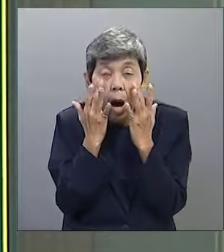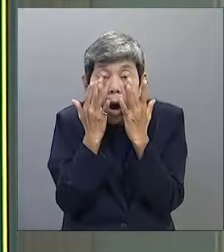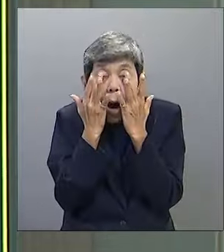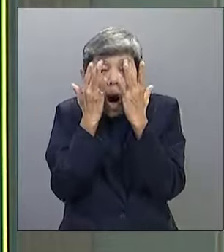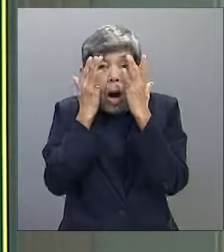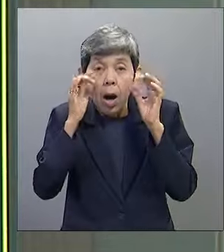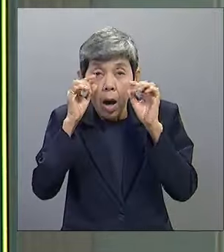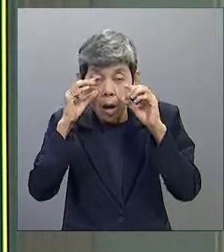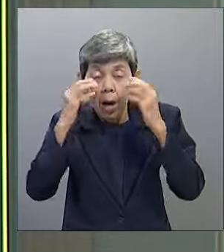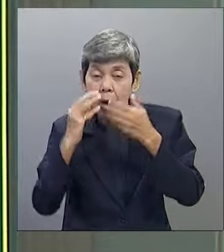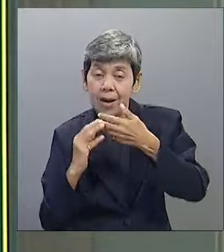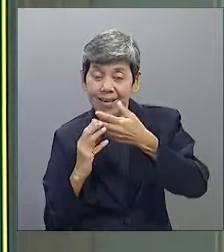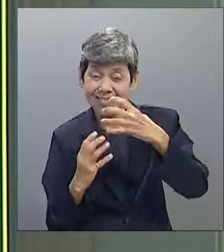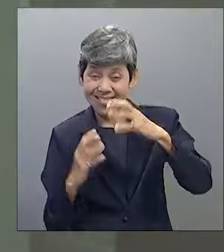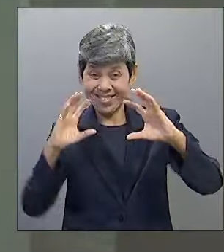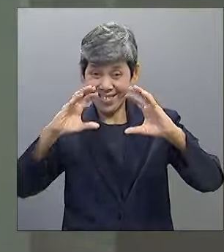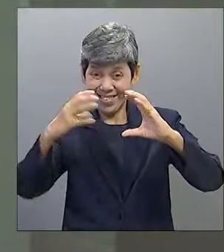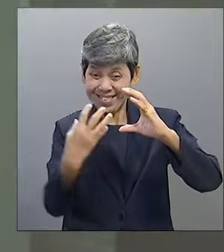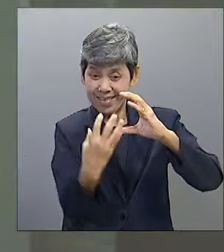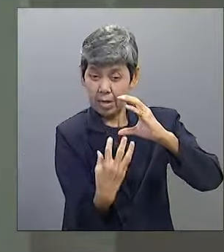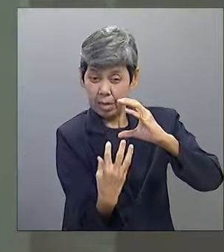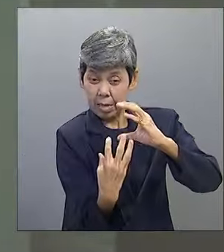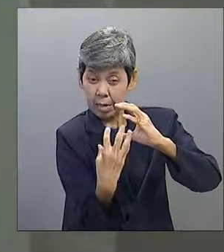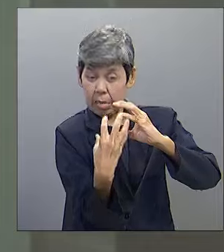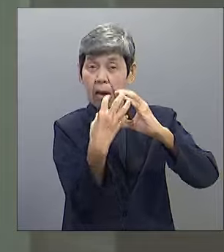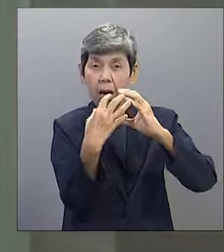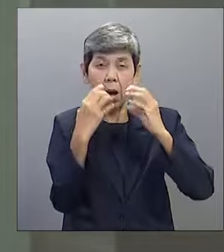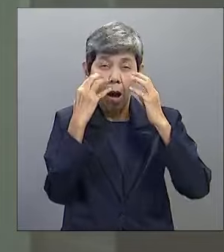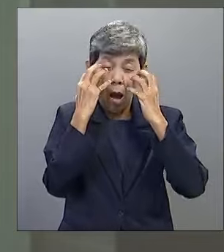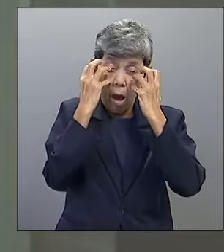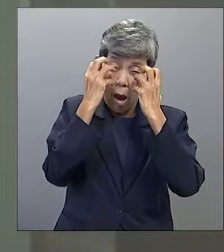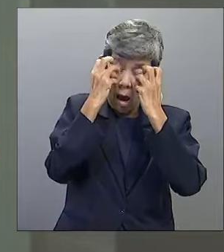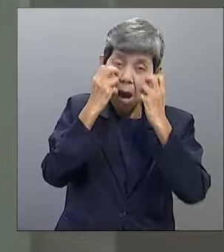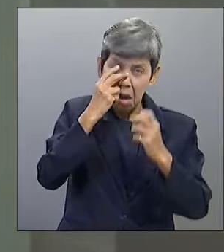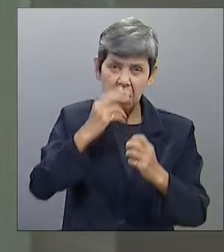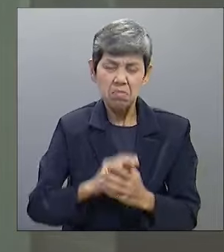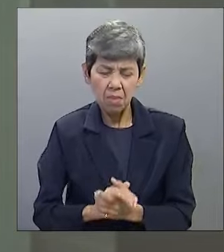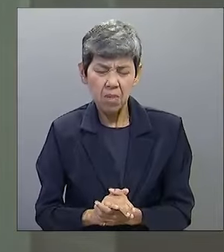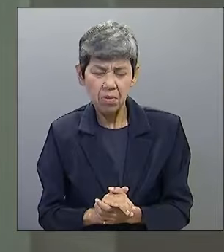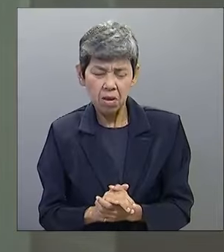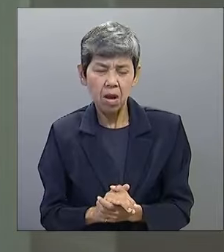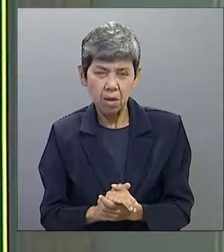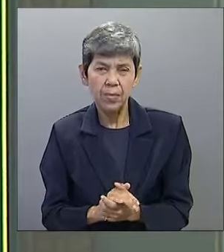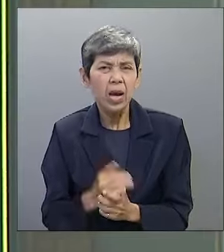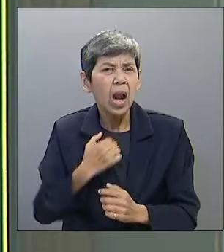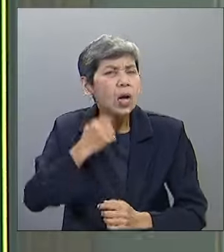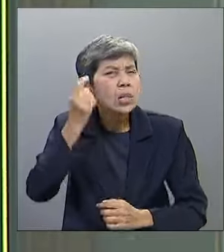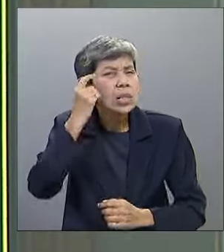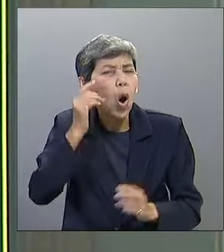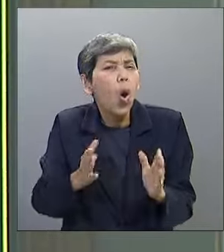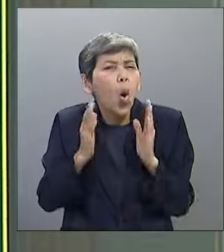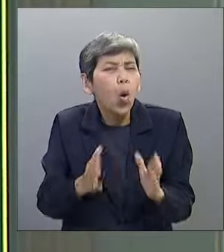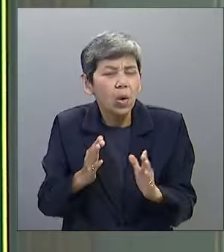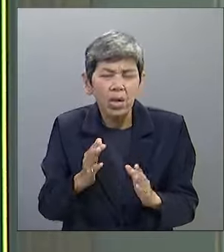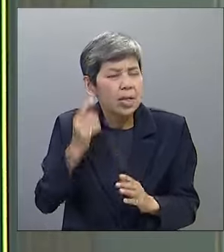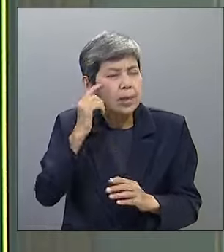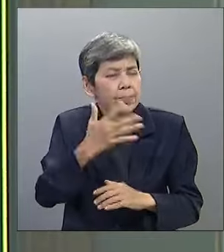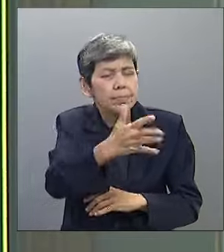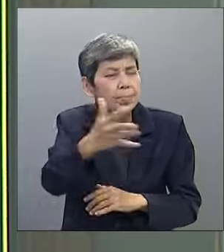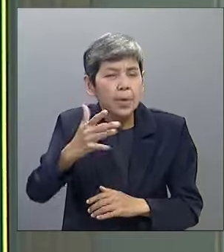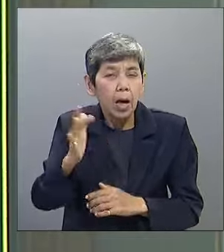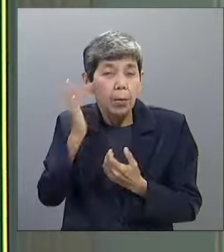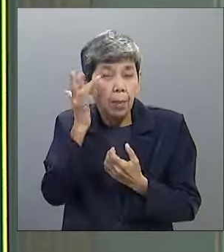ข้างบนใช่ไหม ใช่แต่อันนั้นเนี่ยลักษณะจะเคืองตาอย่างเห็นได้ชัดเจนเลยนะคะ ใช่ครับใช่ครับเพราะฉะนั้นเนี่ยคิดว่าคนทั่วไปไม่น่าจะเกิดปัญหาสะสม